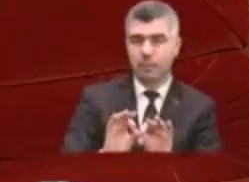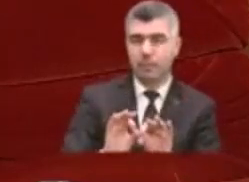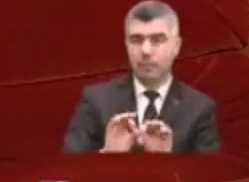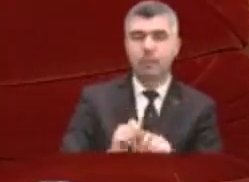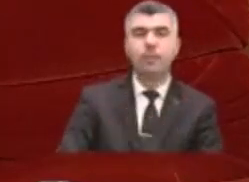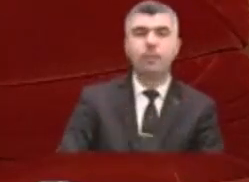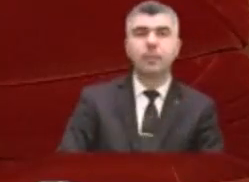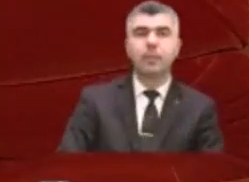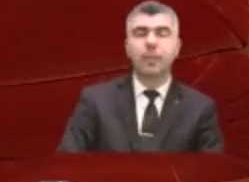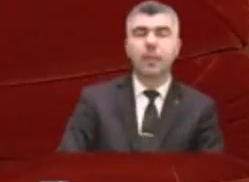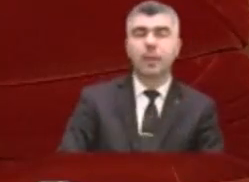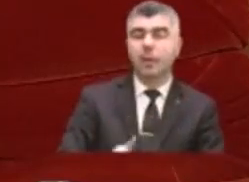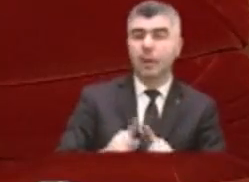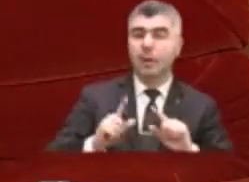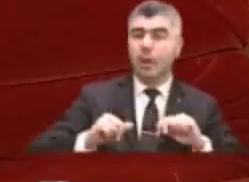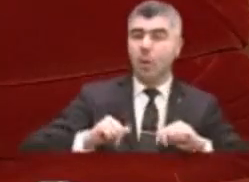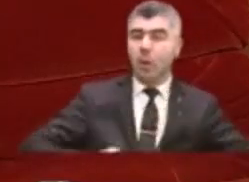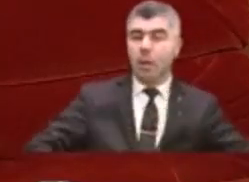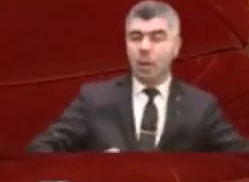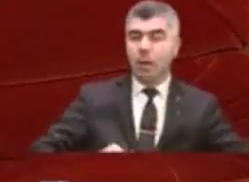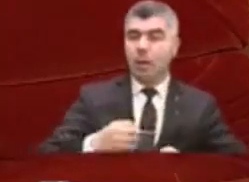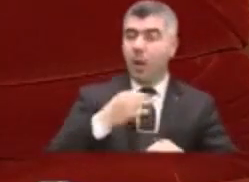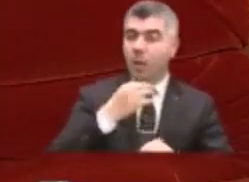بان الوزاره